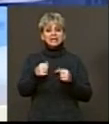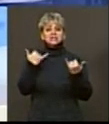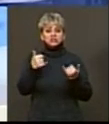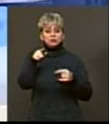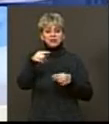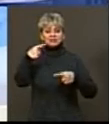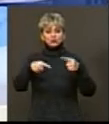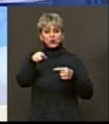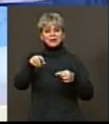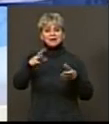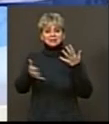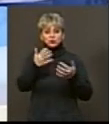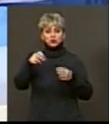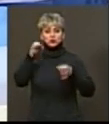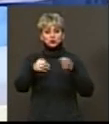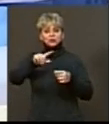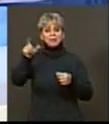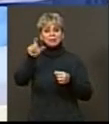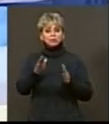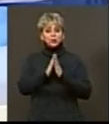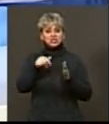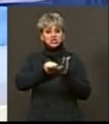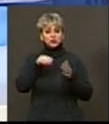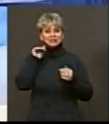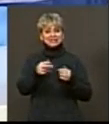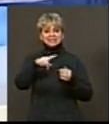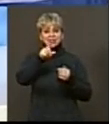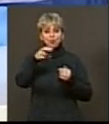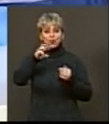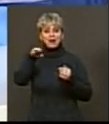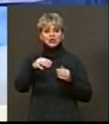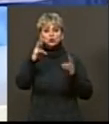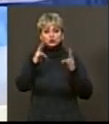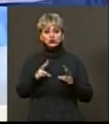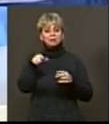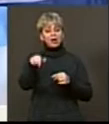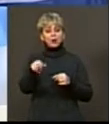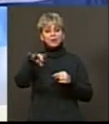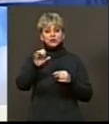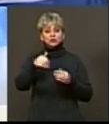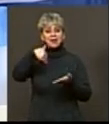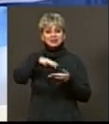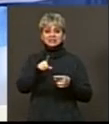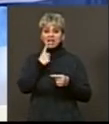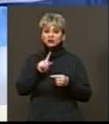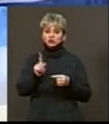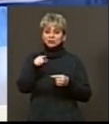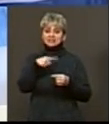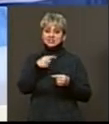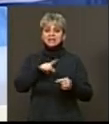Теперь в споре разберется суд. Поэтесса требует 600 тысяч рублей за моральный ущерб. Продюсер комментировать ситуацию отказался,